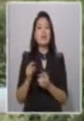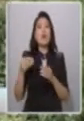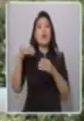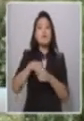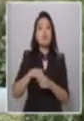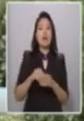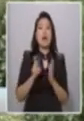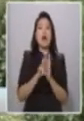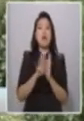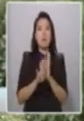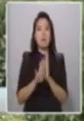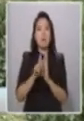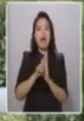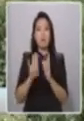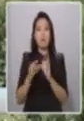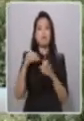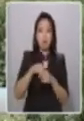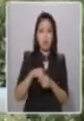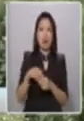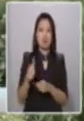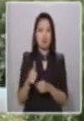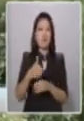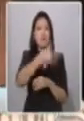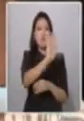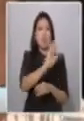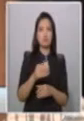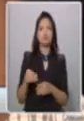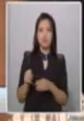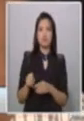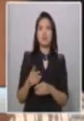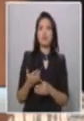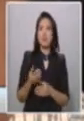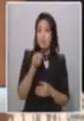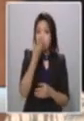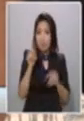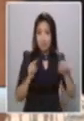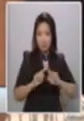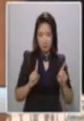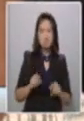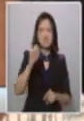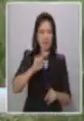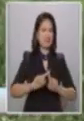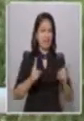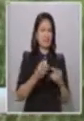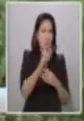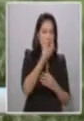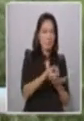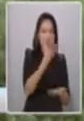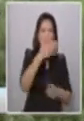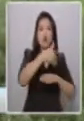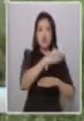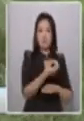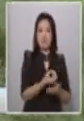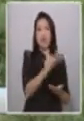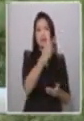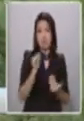ไม่ต้องเป็นหนี้นอกระบบแล้ว ไม่เป็นแล้วจ้ะ ก็มาเป็นหนี้ธกส.แทน ใช ่แล้วดอกเบี้ยต่างกันเยอะไหมตอนนี ้ต่างกันเยอะแล้วก็ส่งรายปี ครับต